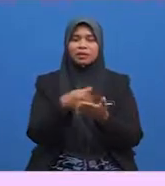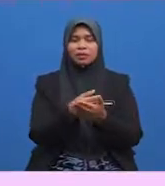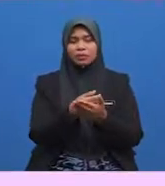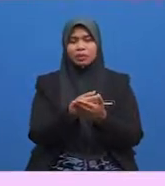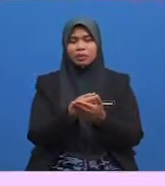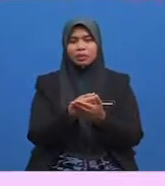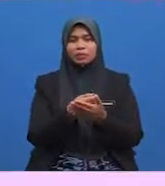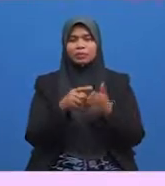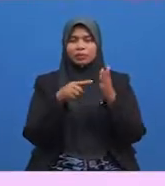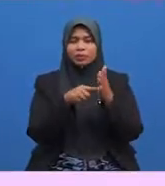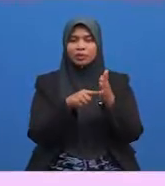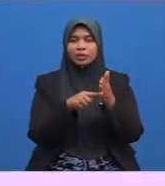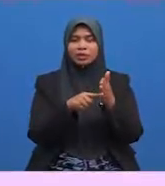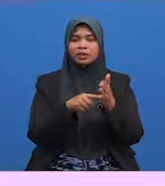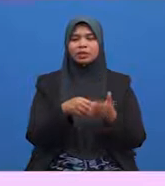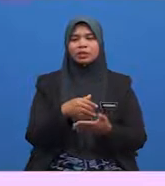22/7,